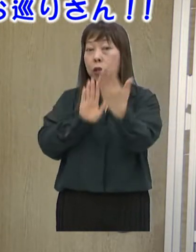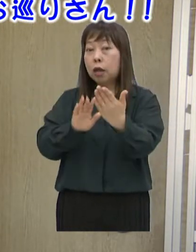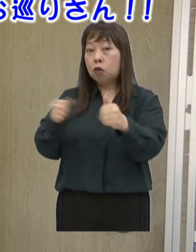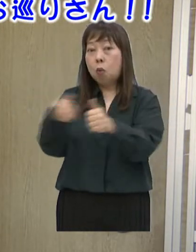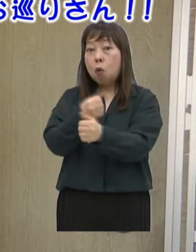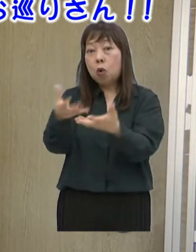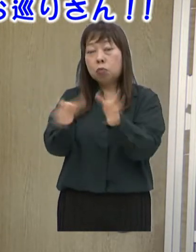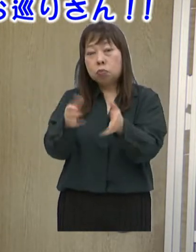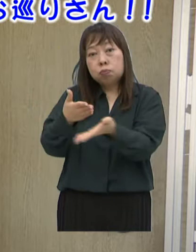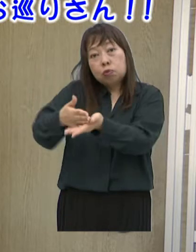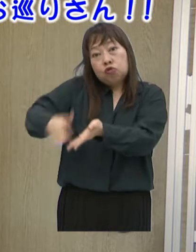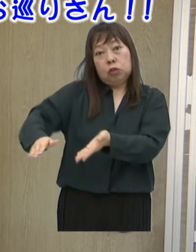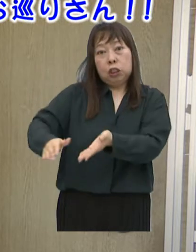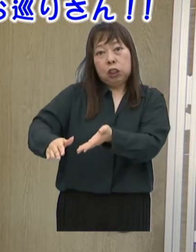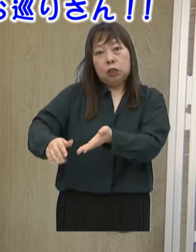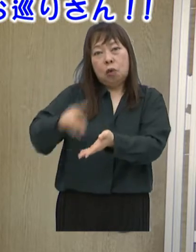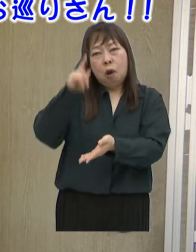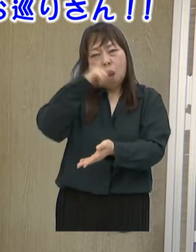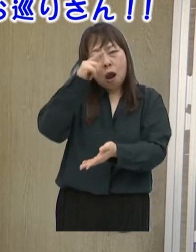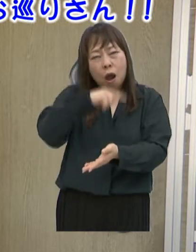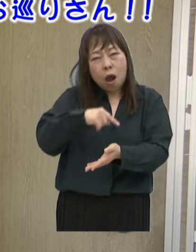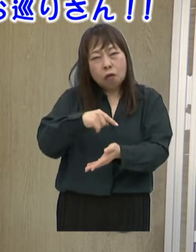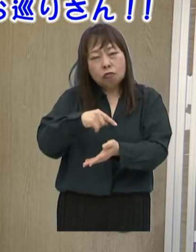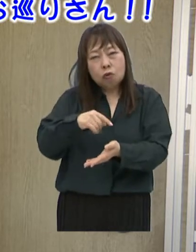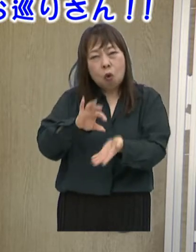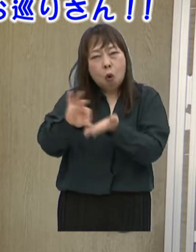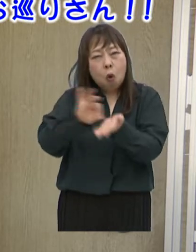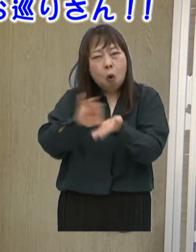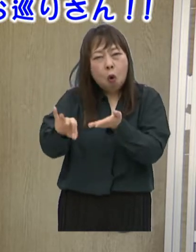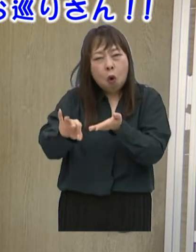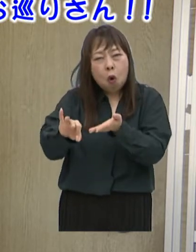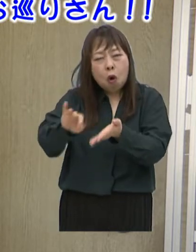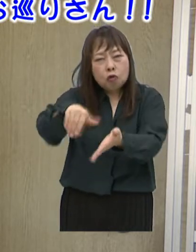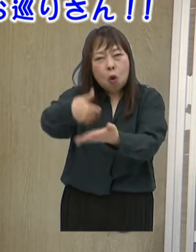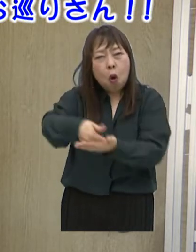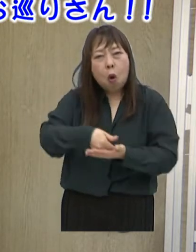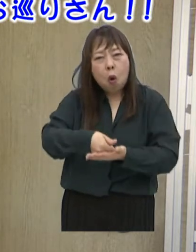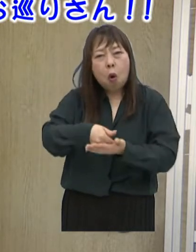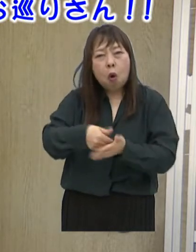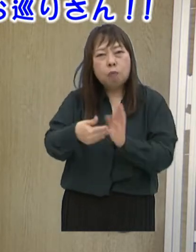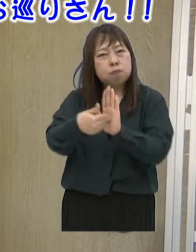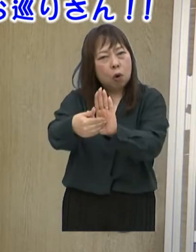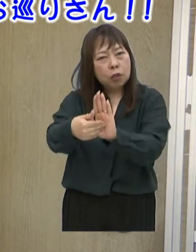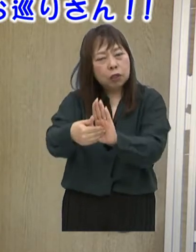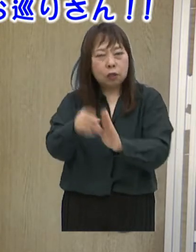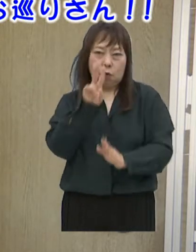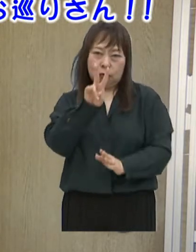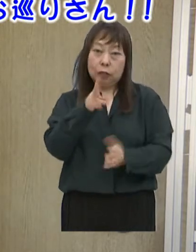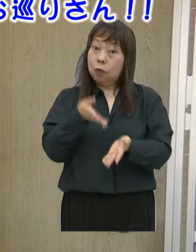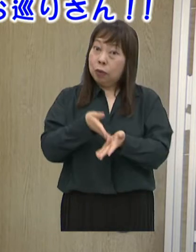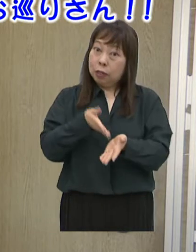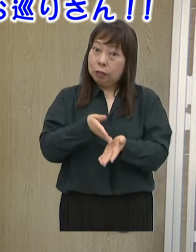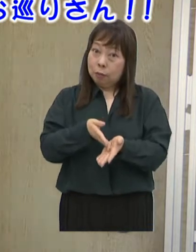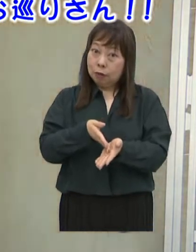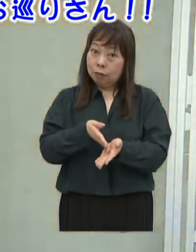悪徳商法の被害防止の2点についてお話ししたいと思います。